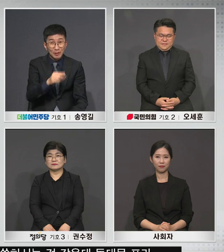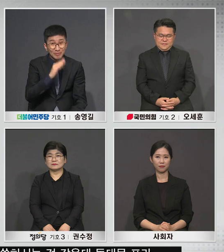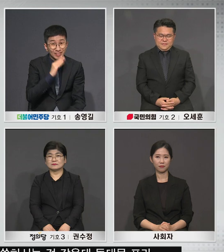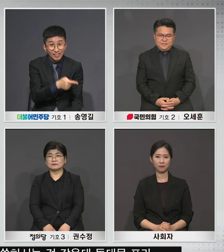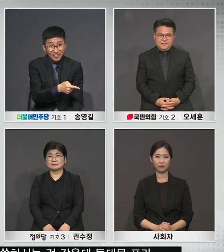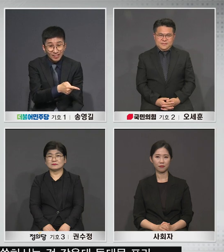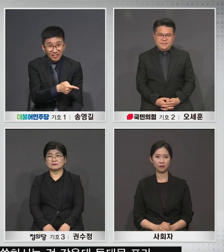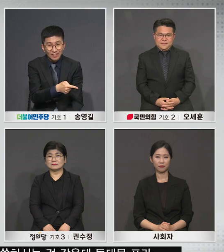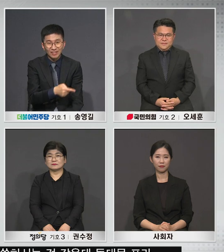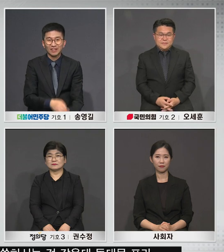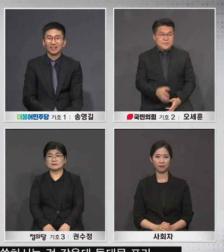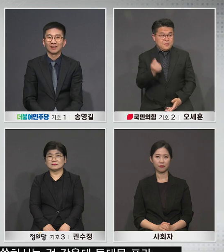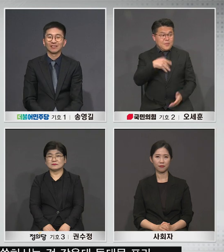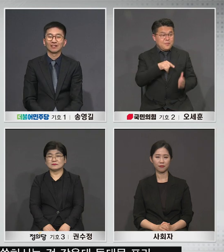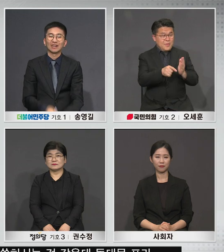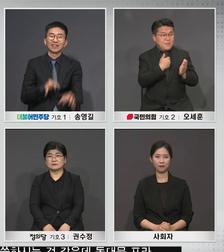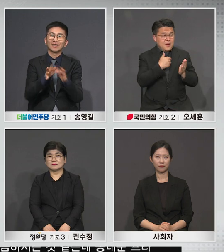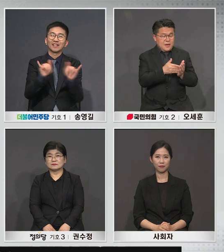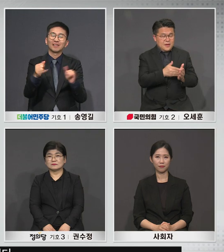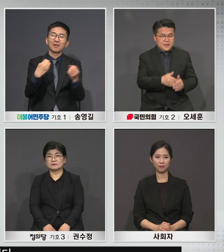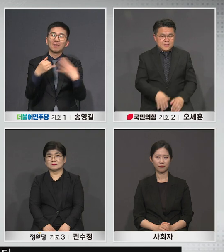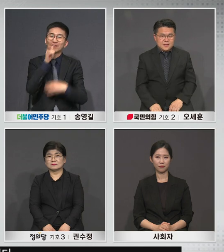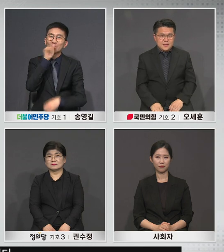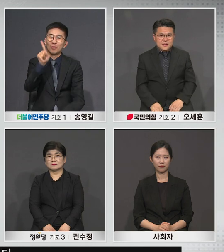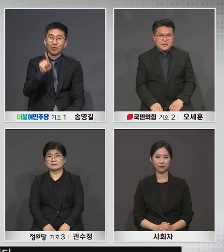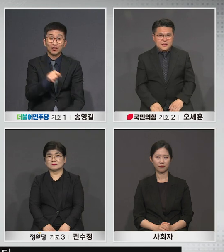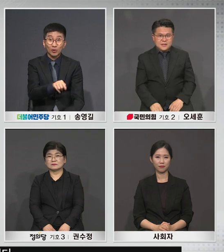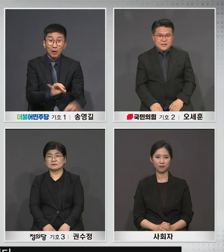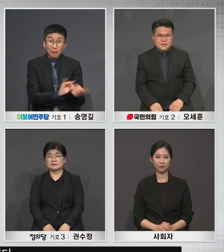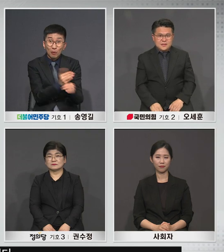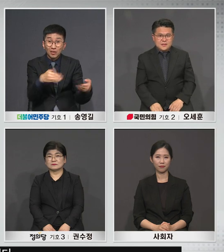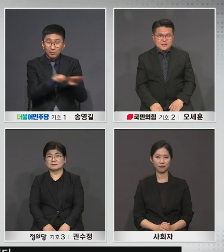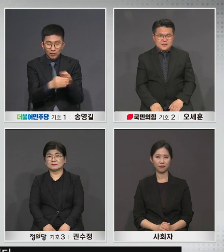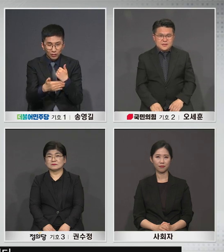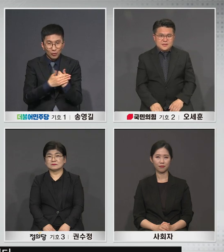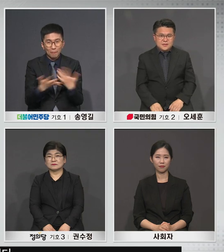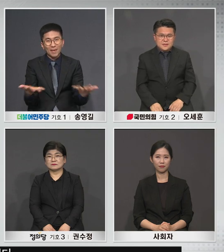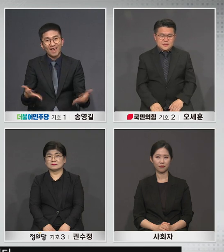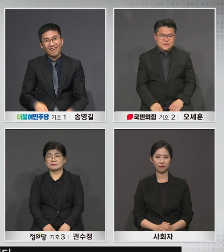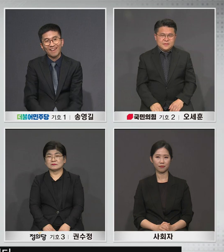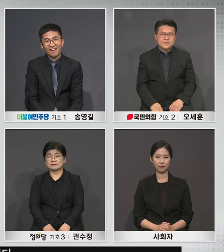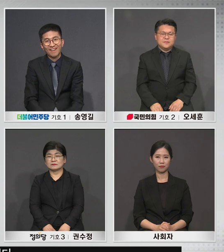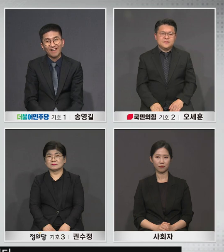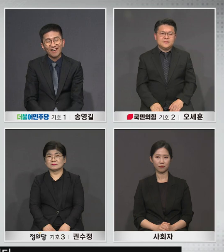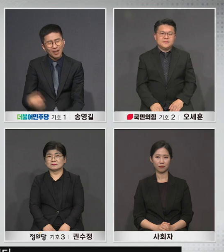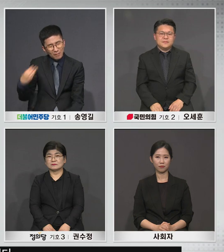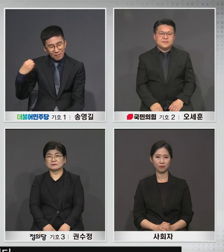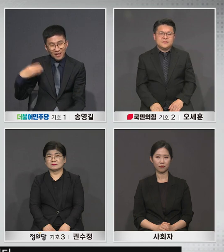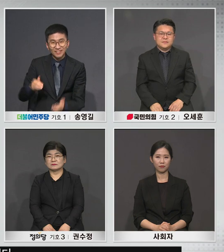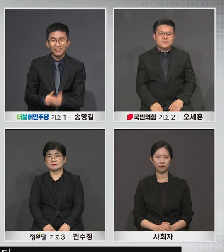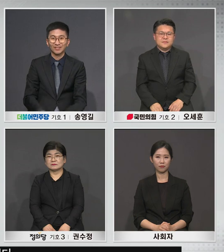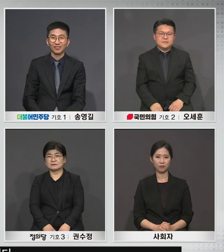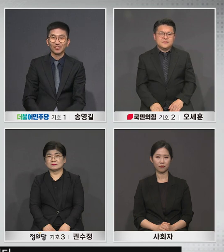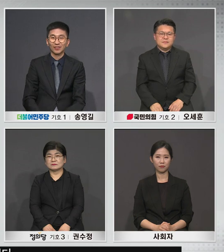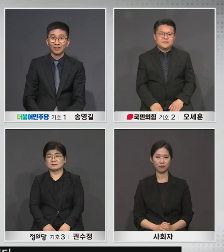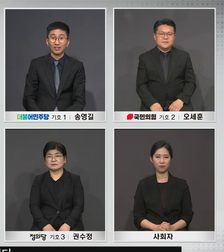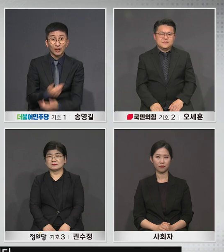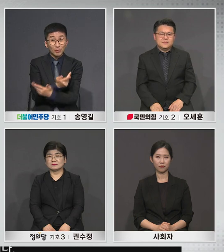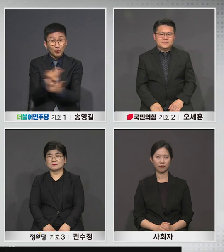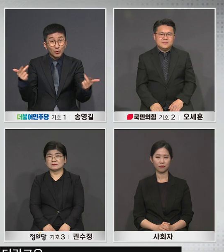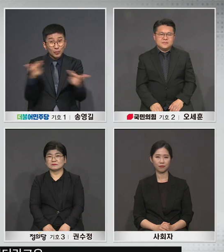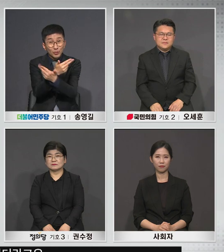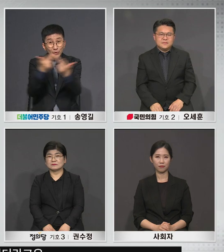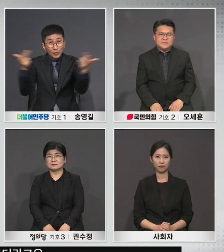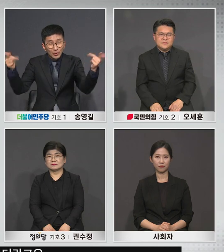그분들 이야기가 이 DDP가 전혀 자신들과 상관이 없을 뿐만 아니라 그 주변에 오히려 상가가 비어있다는 생생한